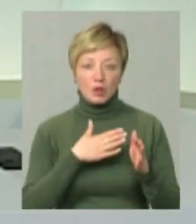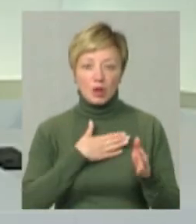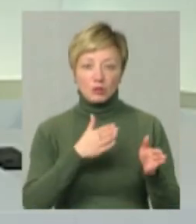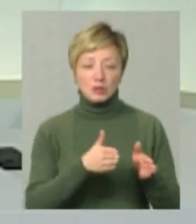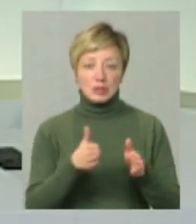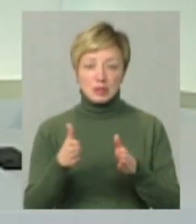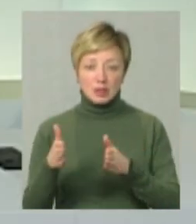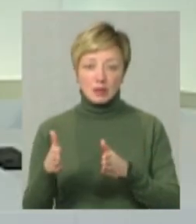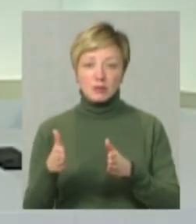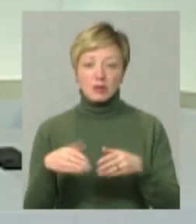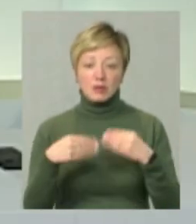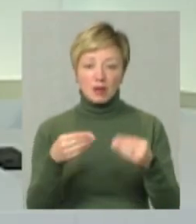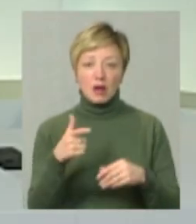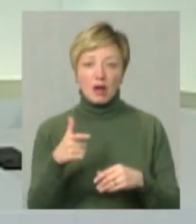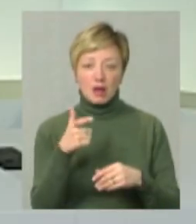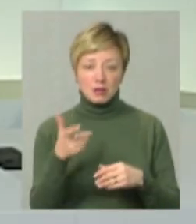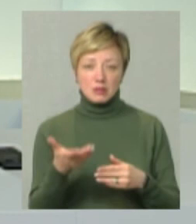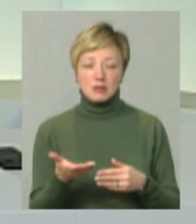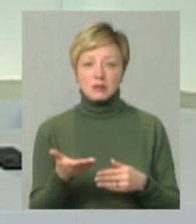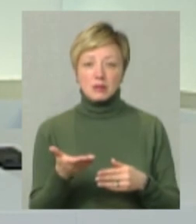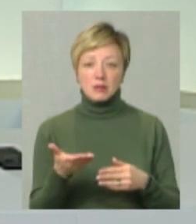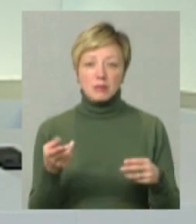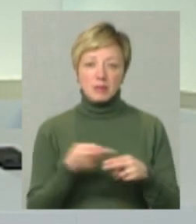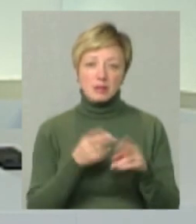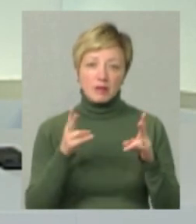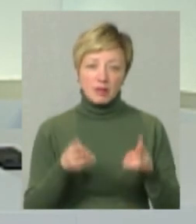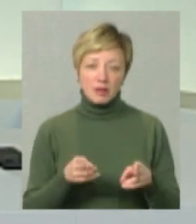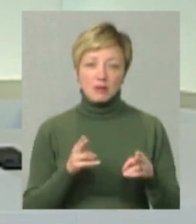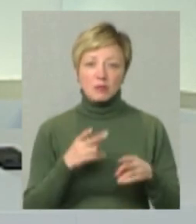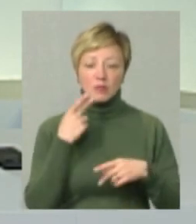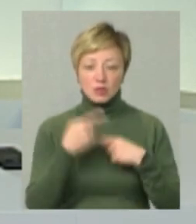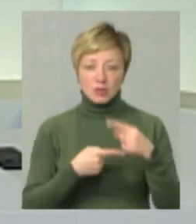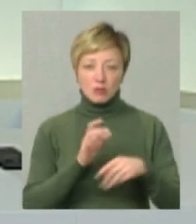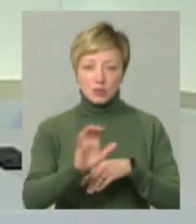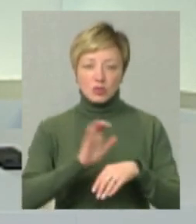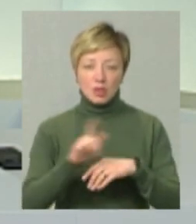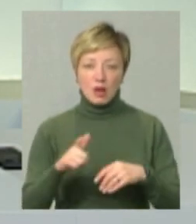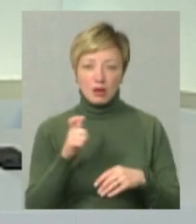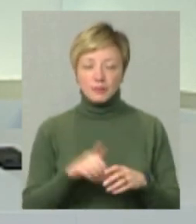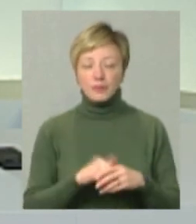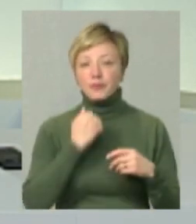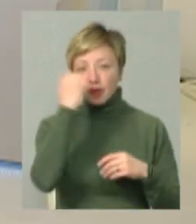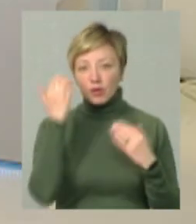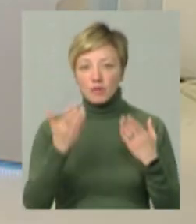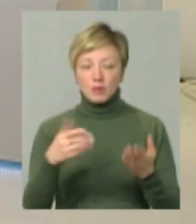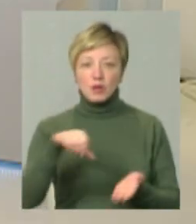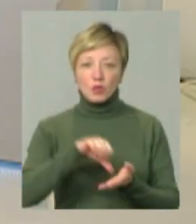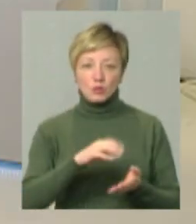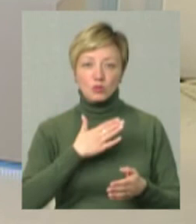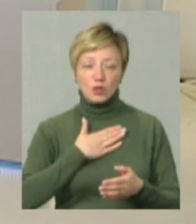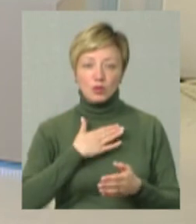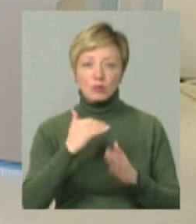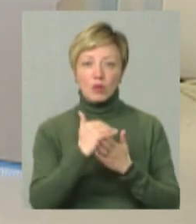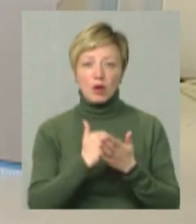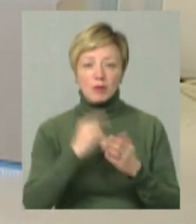до нашої інфраструктури, до газової мережі, безаварійним і безперебійним газопостачанням. Дякую вам за участь